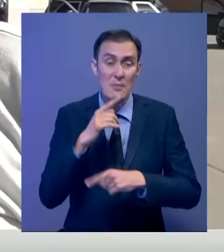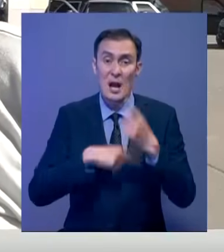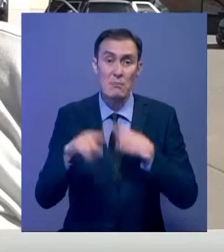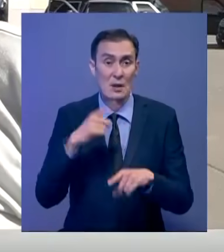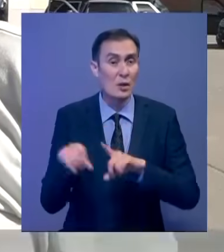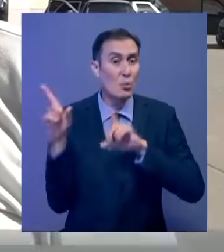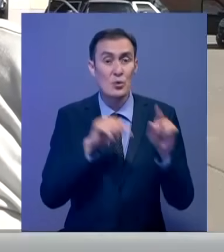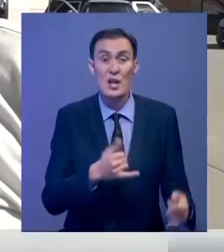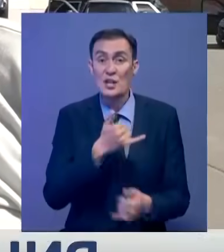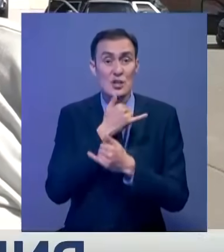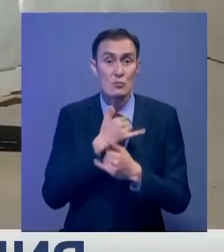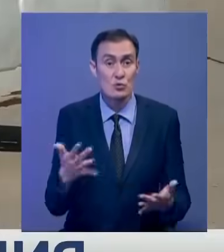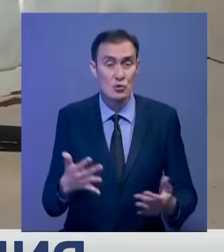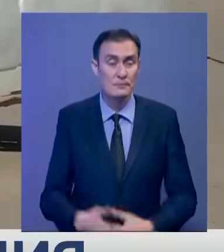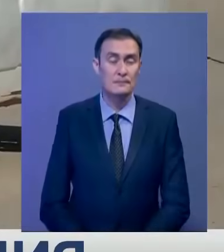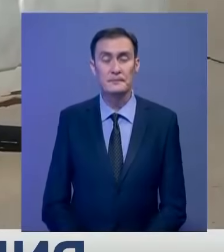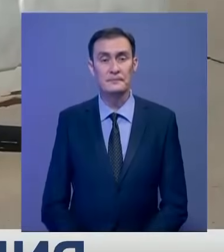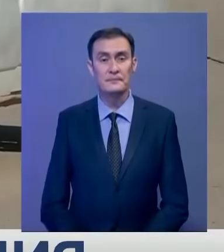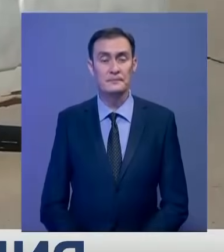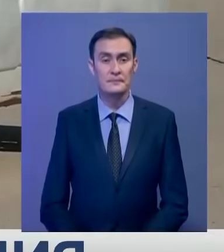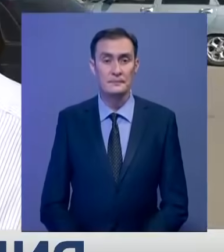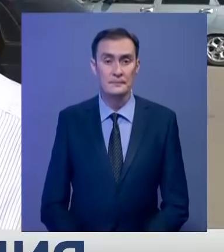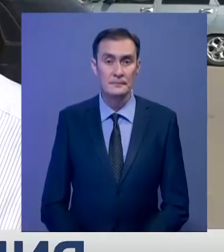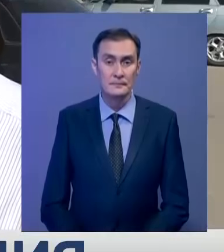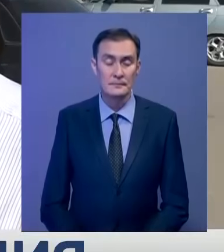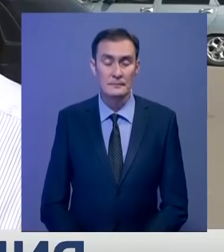же день уехать уже не сможешь.